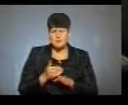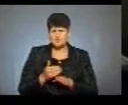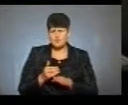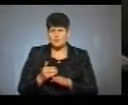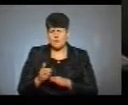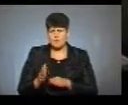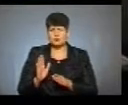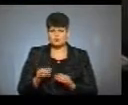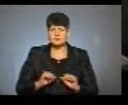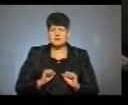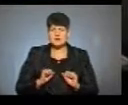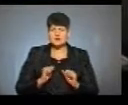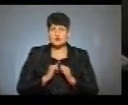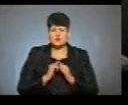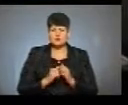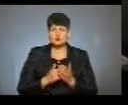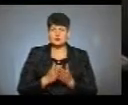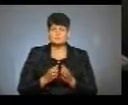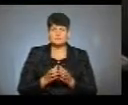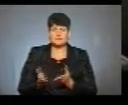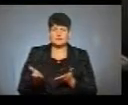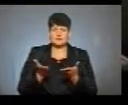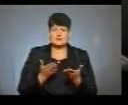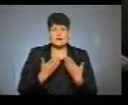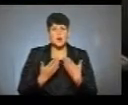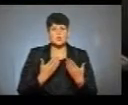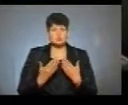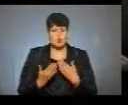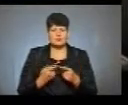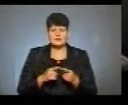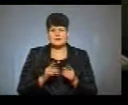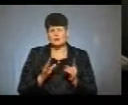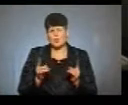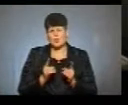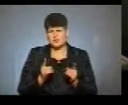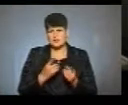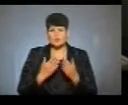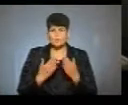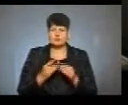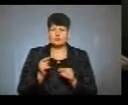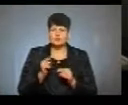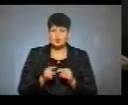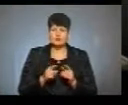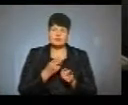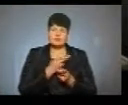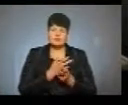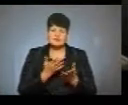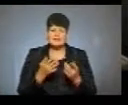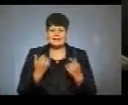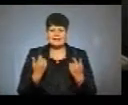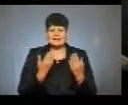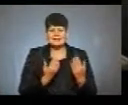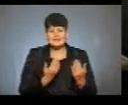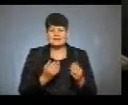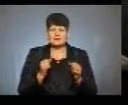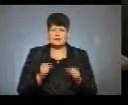будемо старатися кожну політичну силу запросити на розмову. Це буде така коротенька розмова для того, щоб для висвітлення якихось їхніх, можливо,